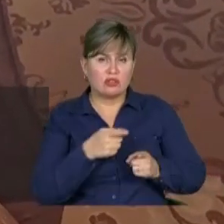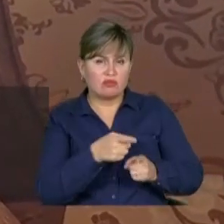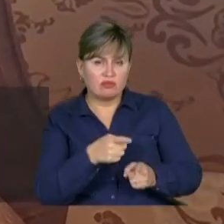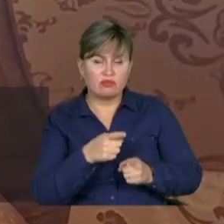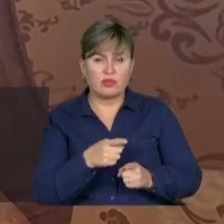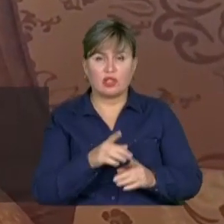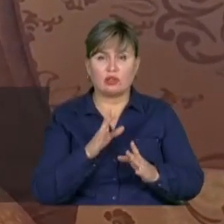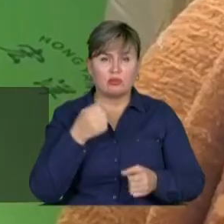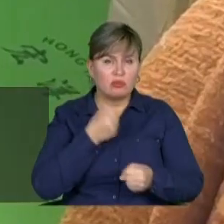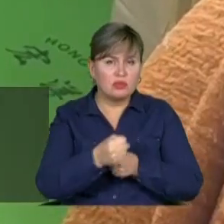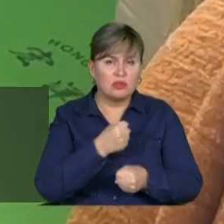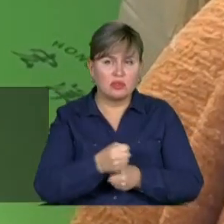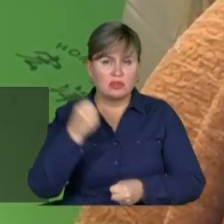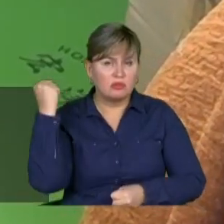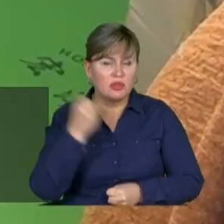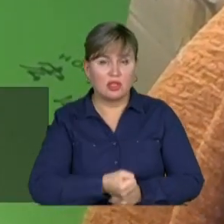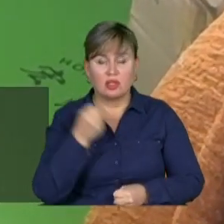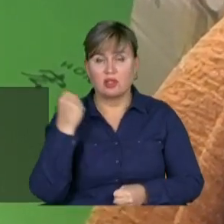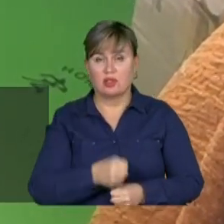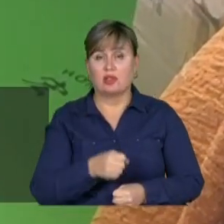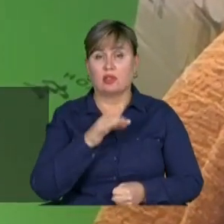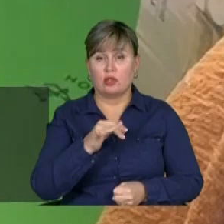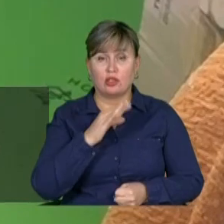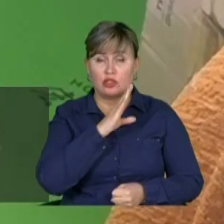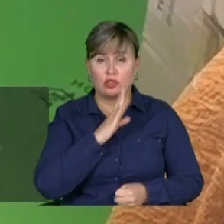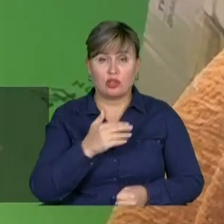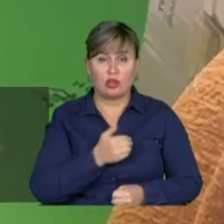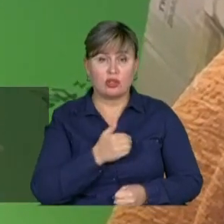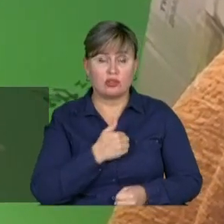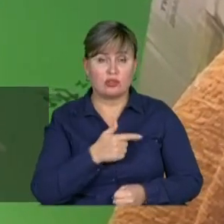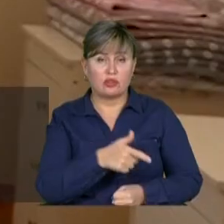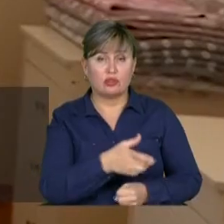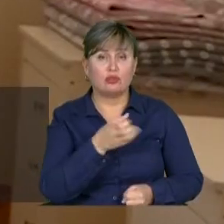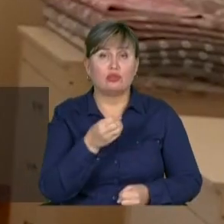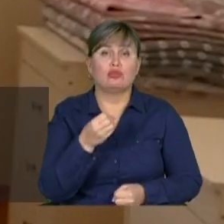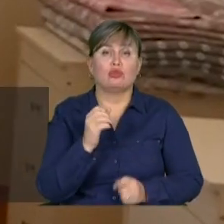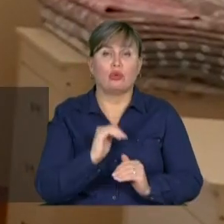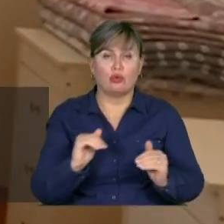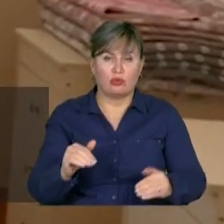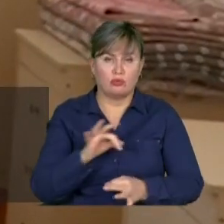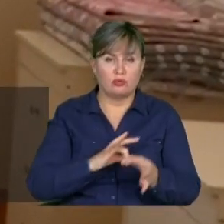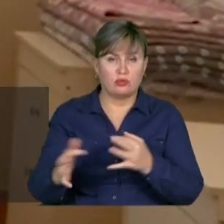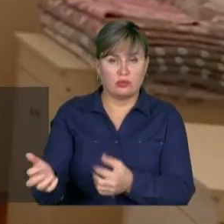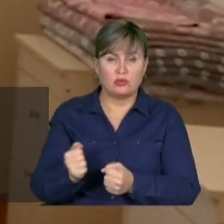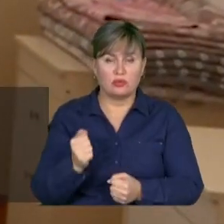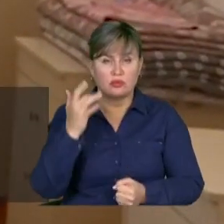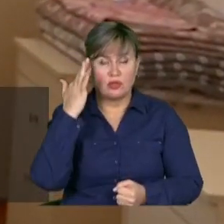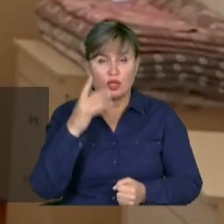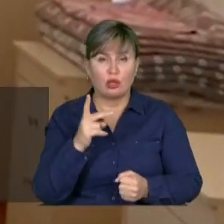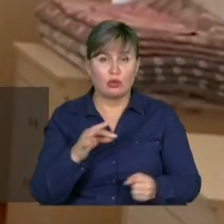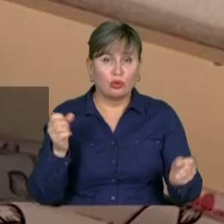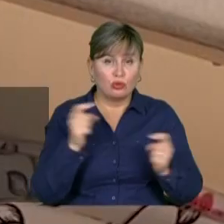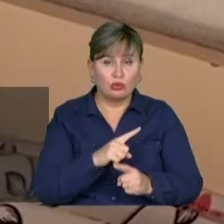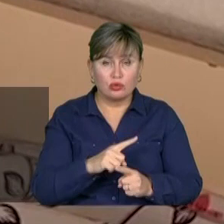не только побоями, но и расправой. А совсем недавно женщина пыталась взять под крыло еще несколько воспитанников из детдома. Но